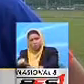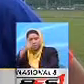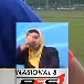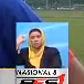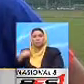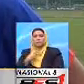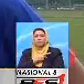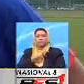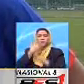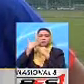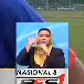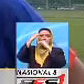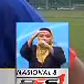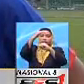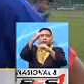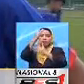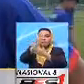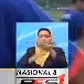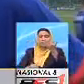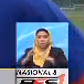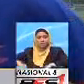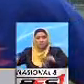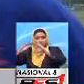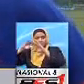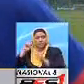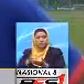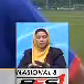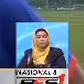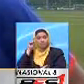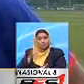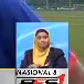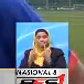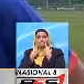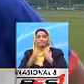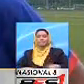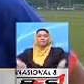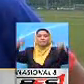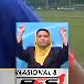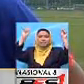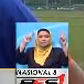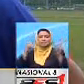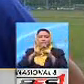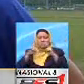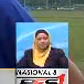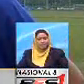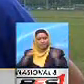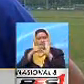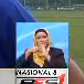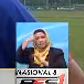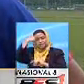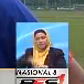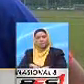yang semial itu kejayaan yang begitu bermakna untuk